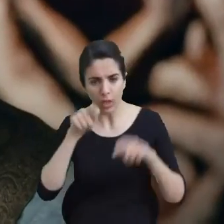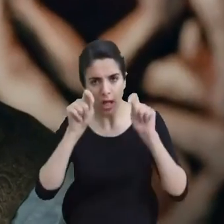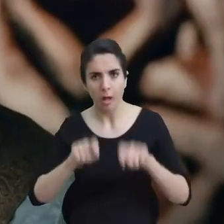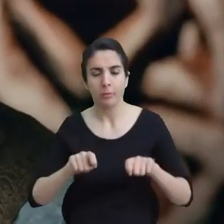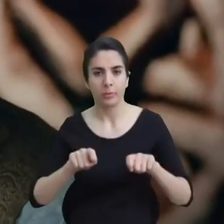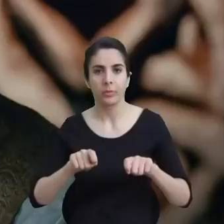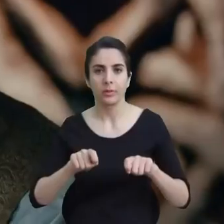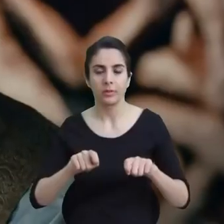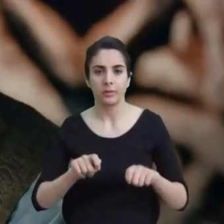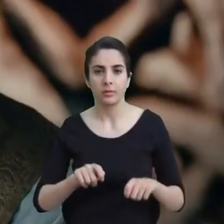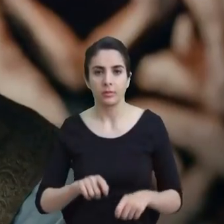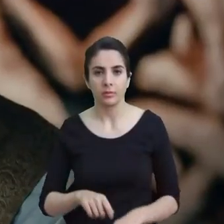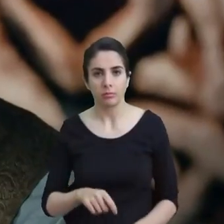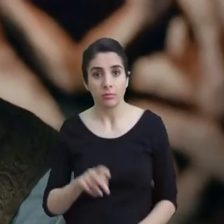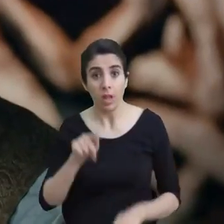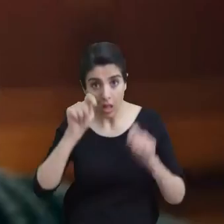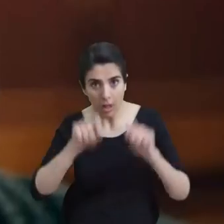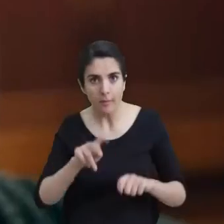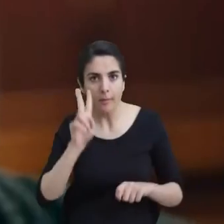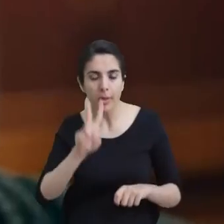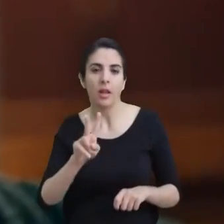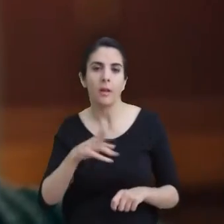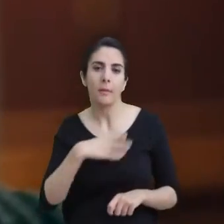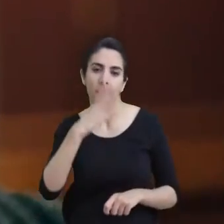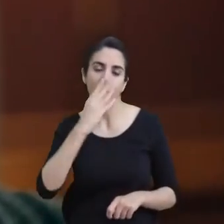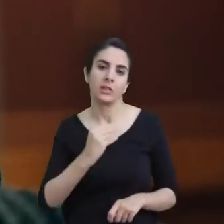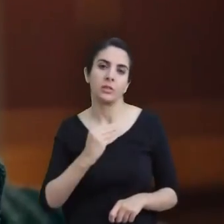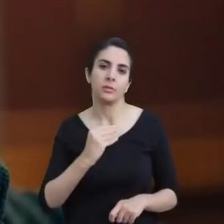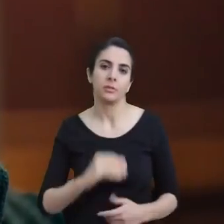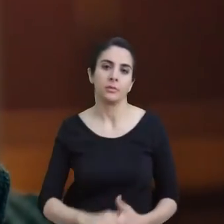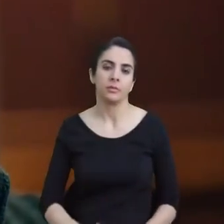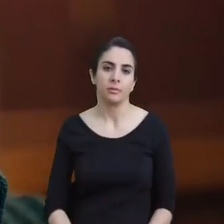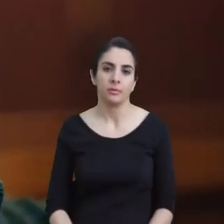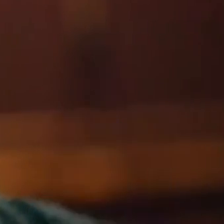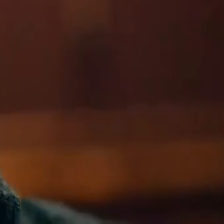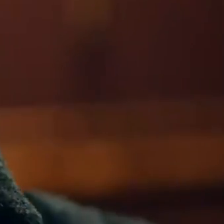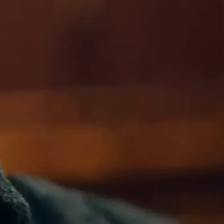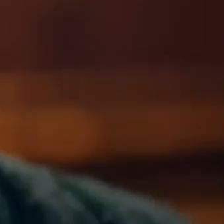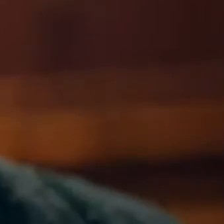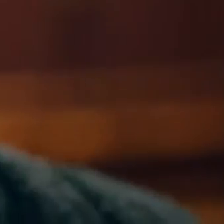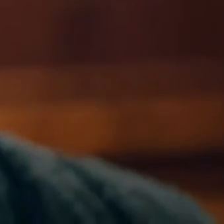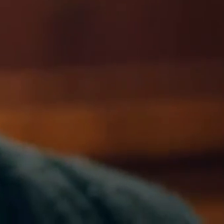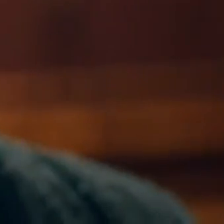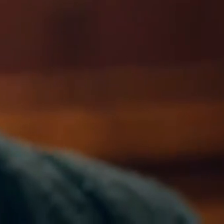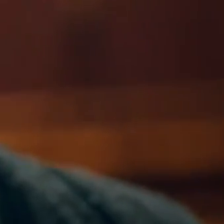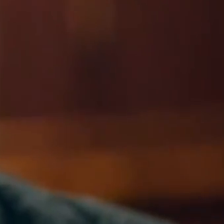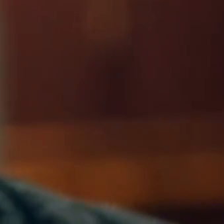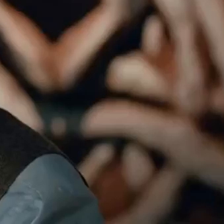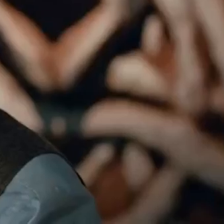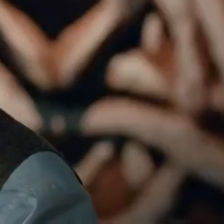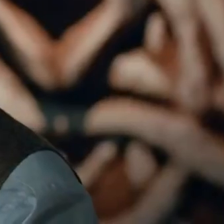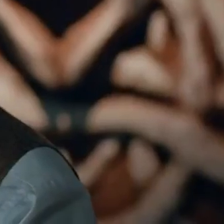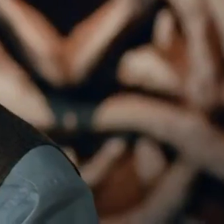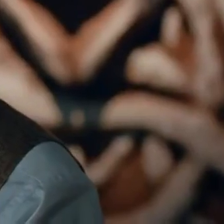Yap bunu. Gözüme gir. Cem'in renkli gözlerini kaldırıp Boris'e baktı. Sonra kafa sallayıp baş